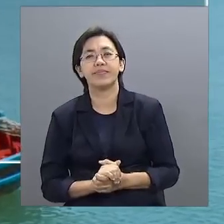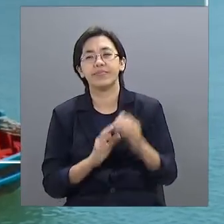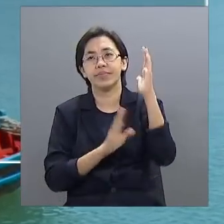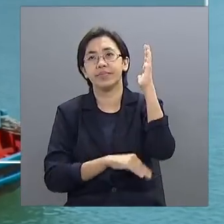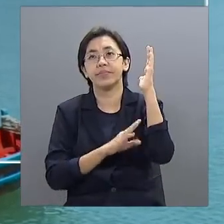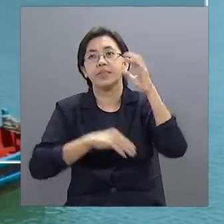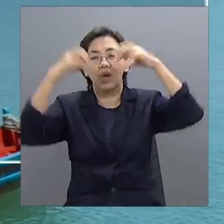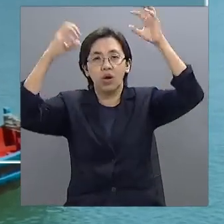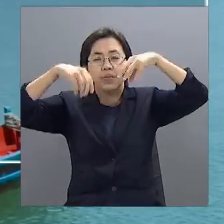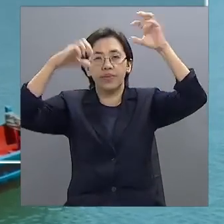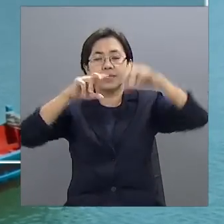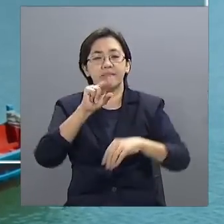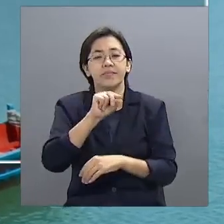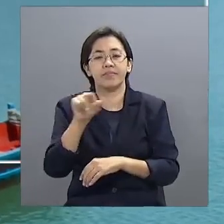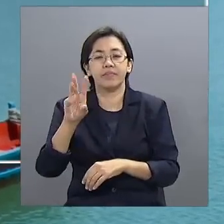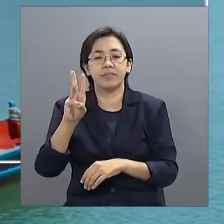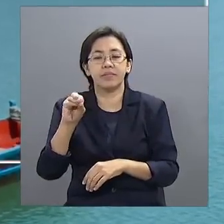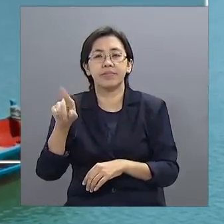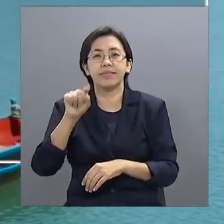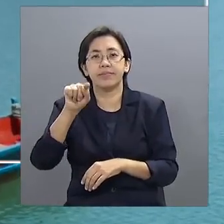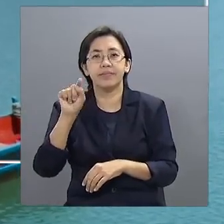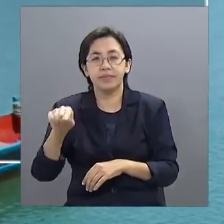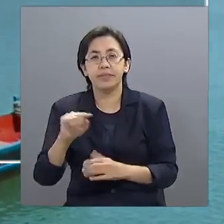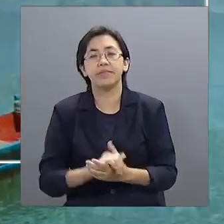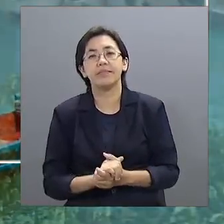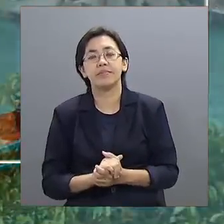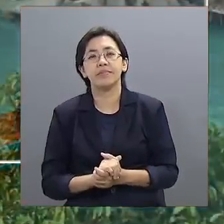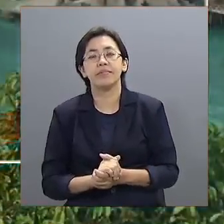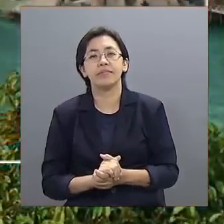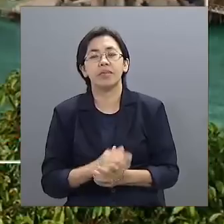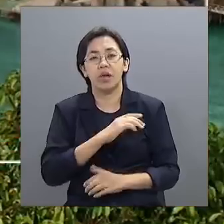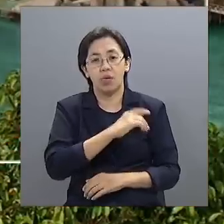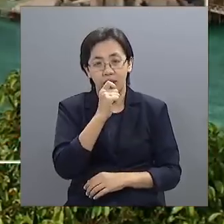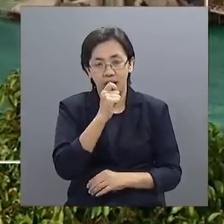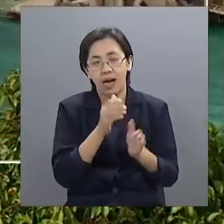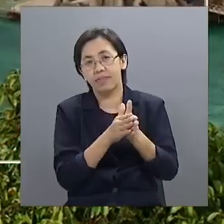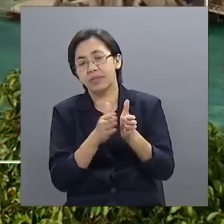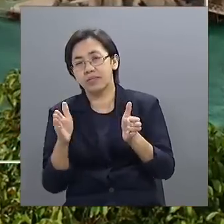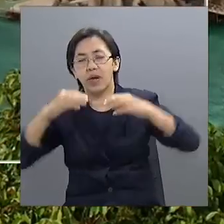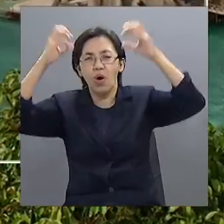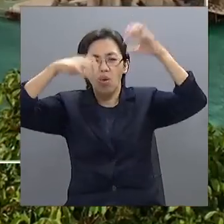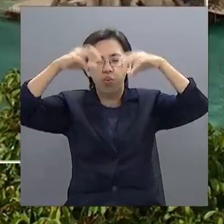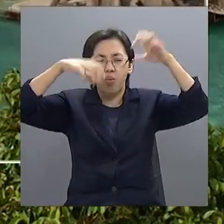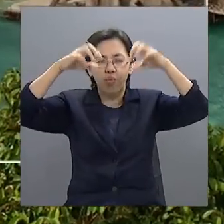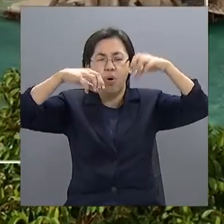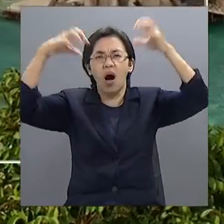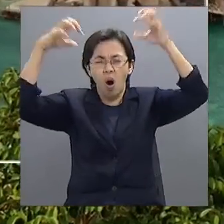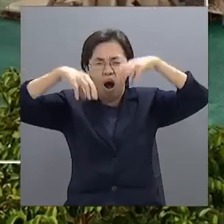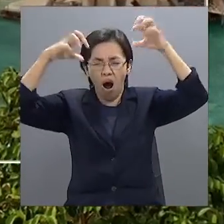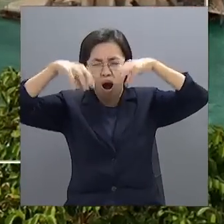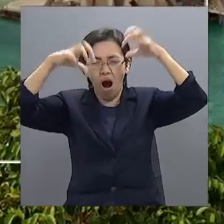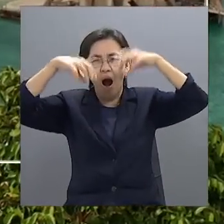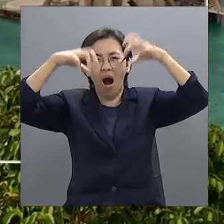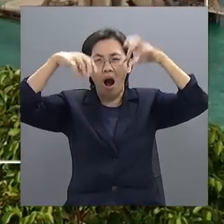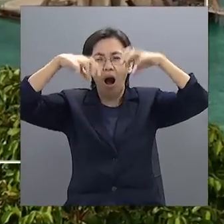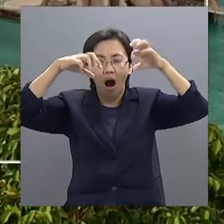อง 30-60% ของพื้นที่และในช่วงตั้งแต่วันอังคารเป็นต้นไปจะมีฝนเพิ่มมากขึ้นและมีฝนตกหนักในบางพื้นที่อาจก่อให้เกิดน้